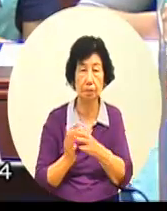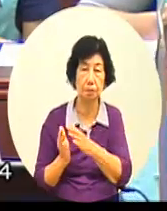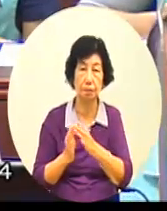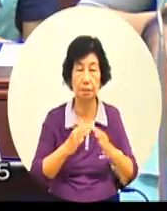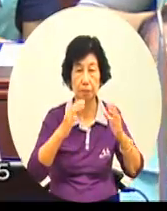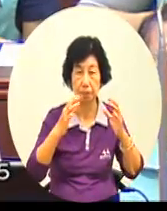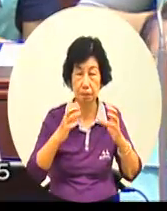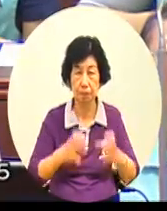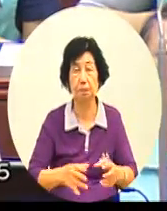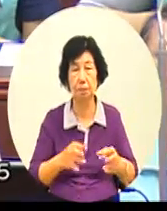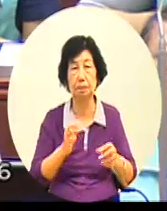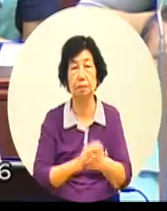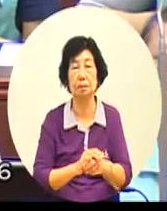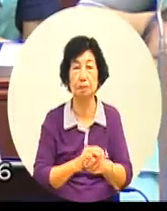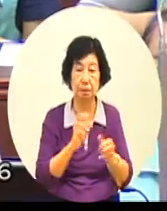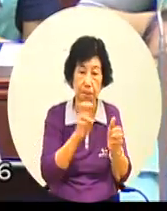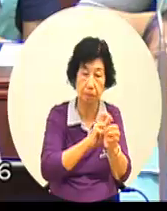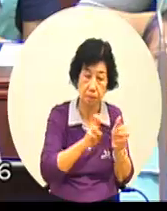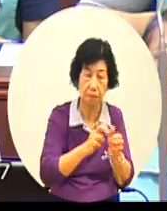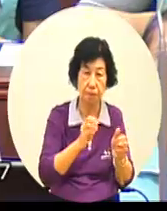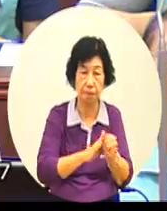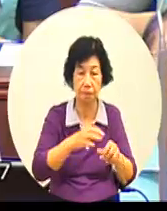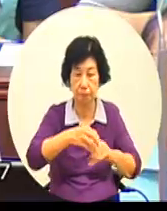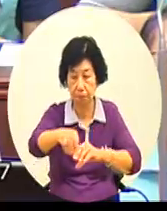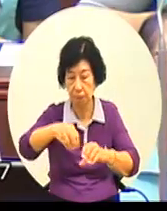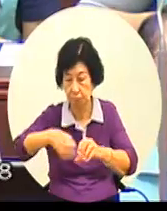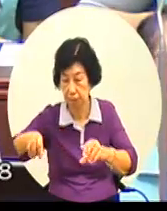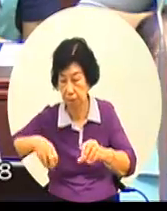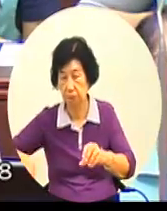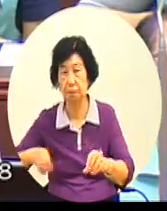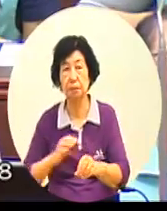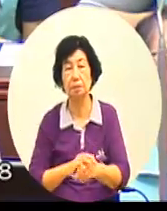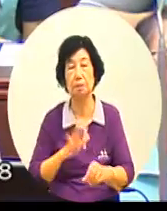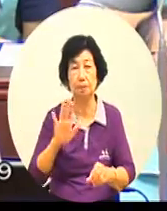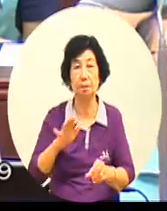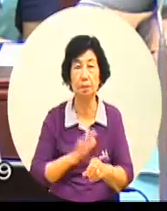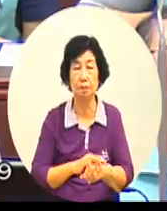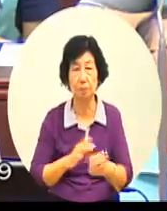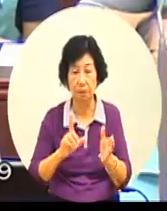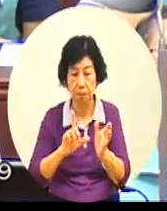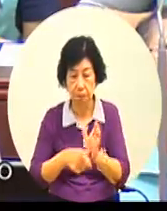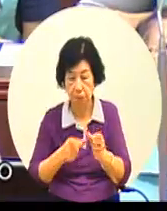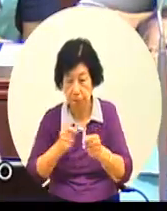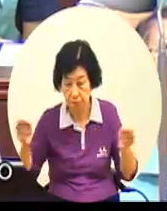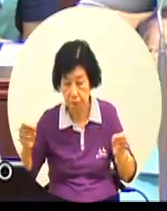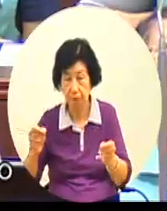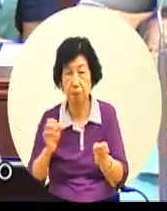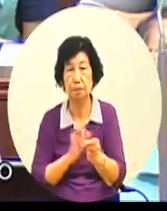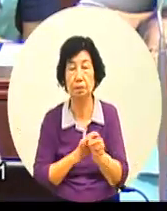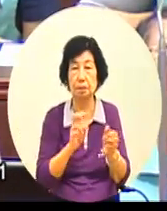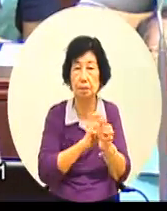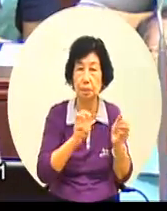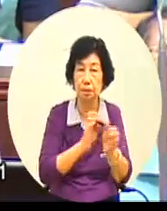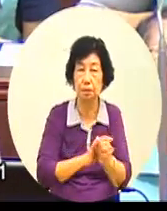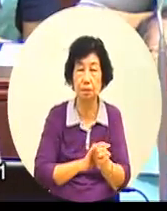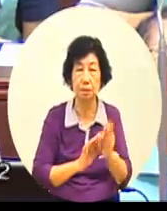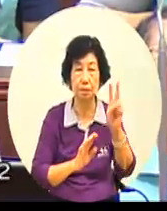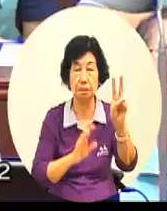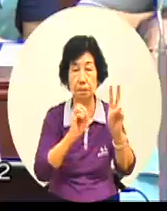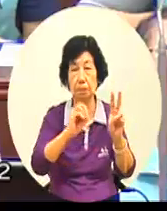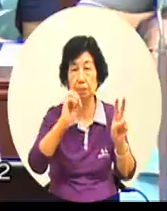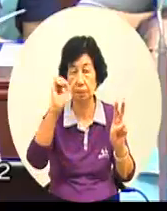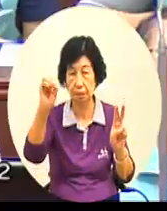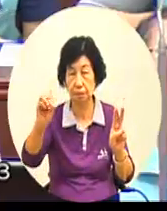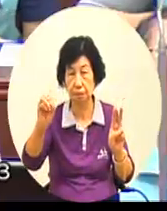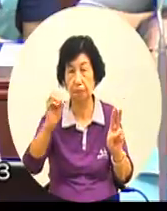照顾管理中心分站等等。所以长照 2.0 上路之后，其实议员不用担心，